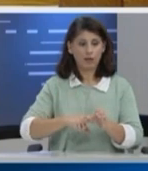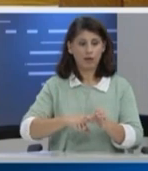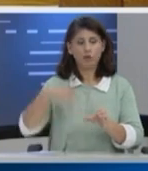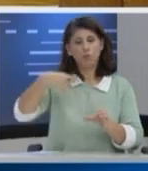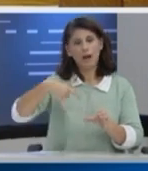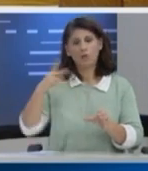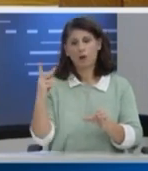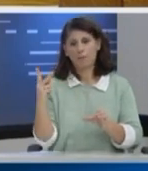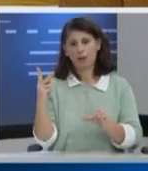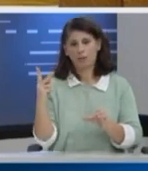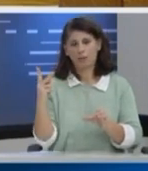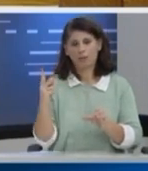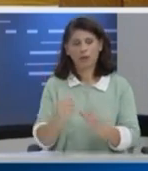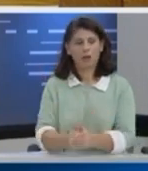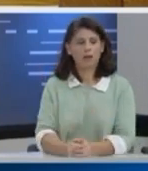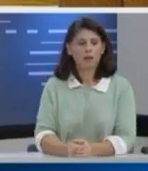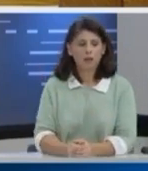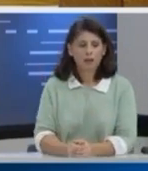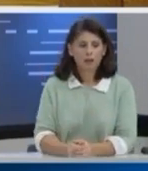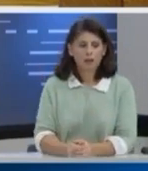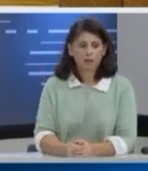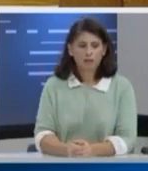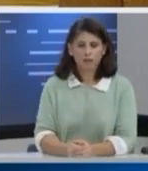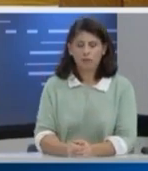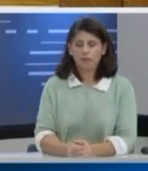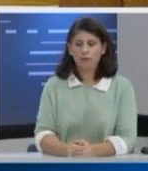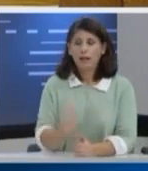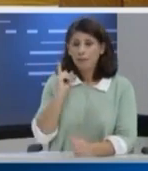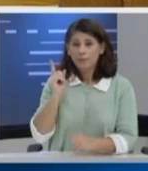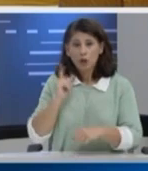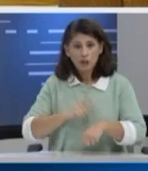κυβερνητικού μου εταίρου του Πάνου του Καμένου. Από την πρώτη στιγμή